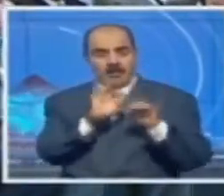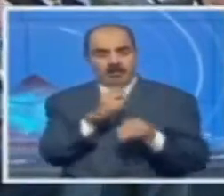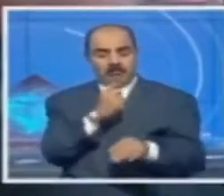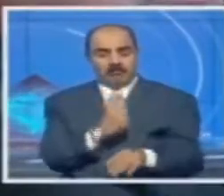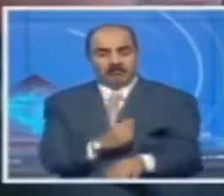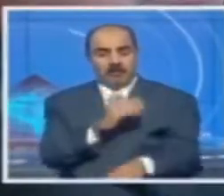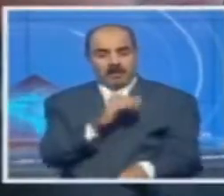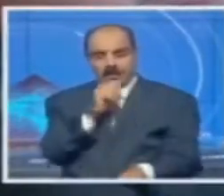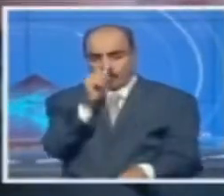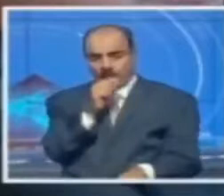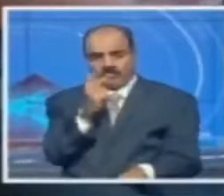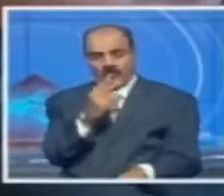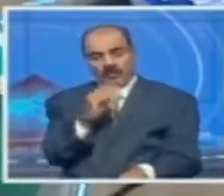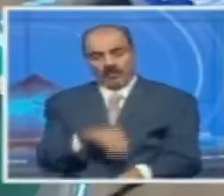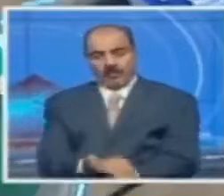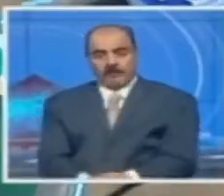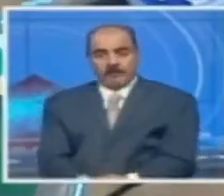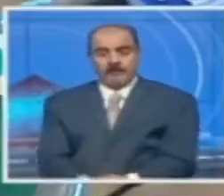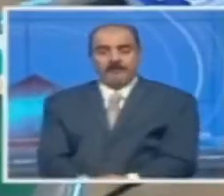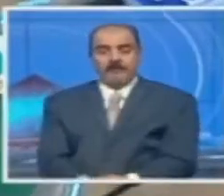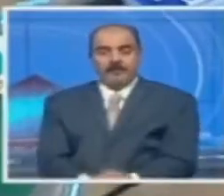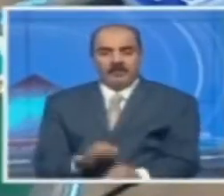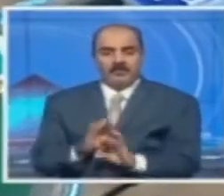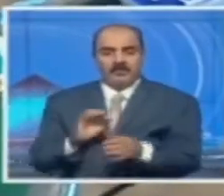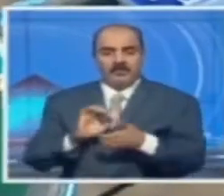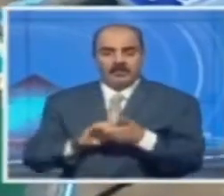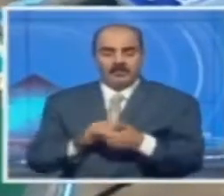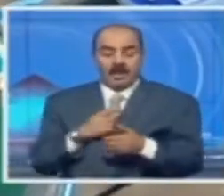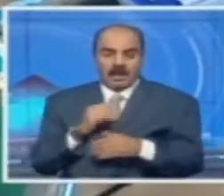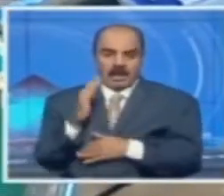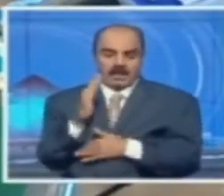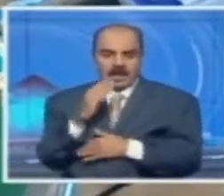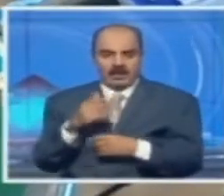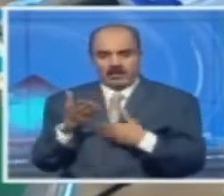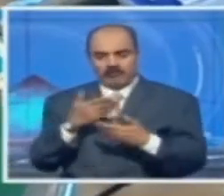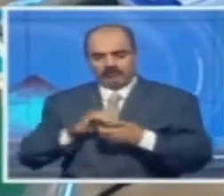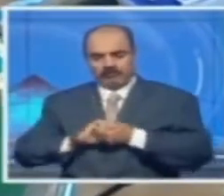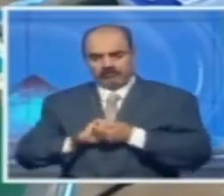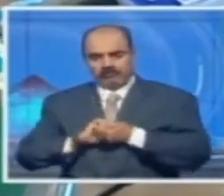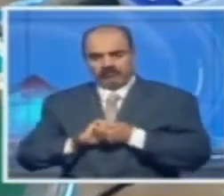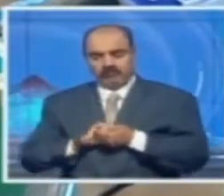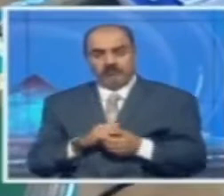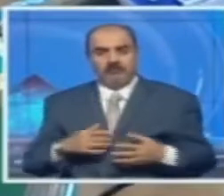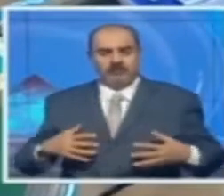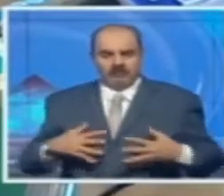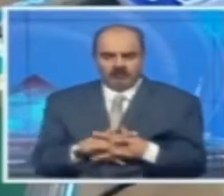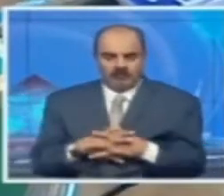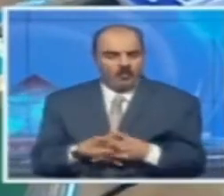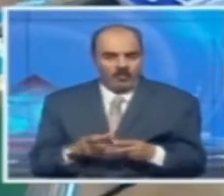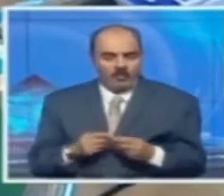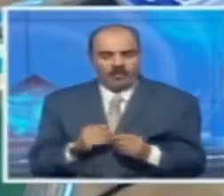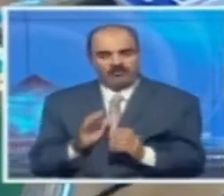الجانبين المصري والكويتي. دعونا نتفق على مرتكزات العلاقة بيننا: تعاون،